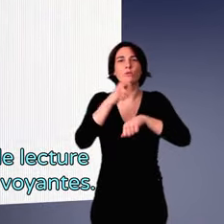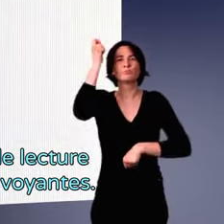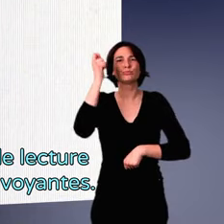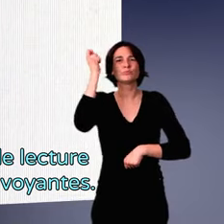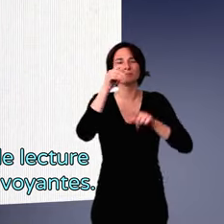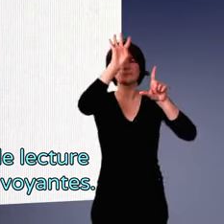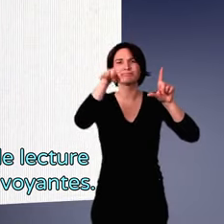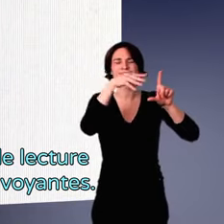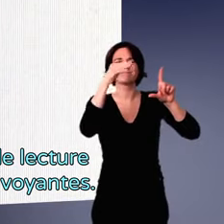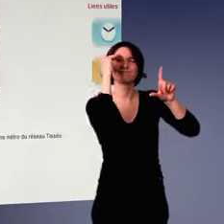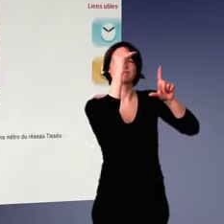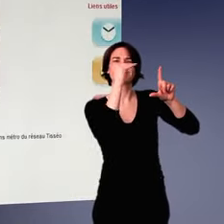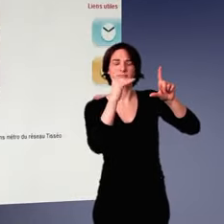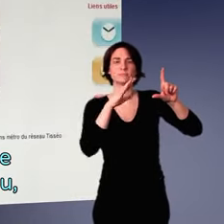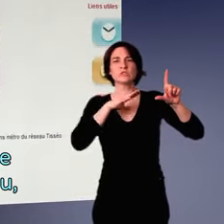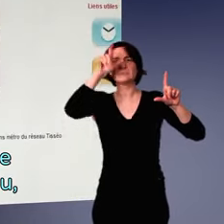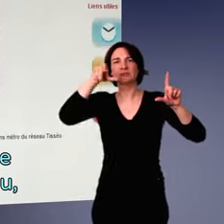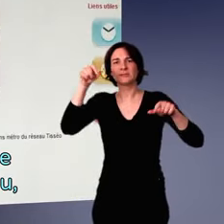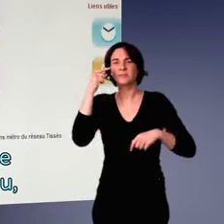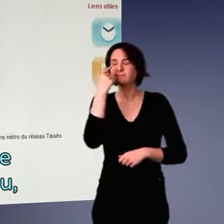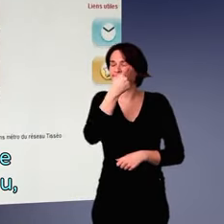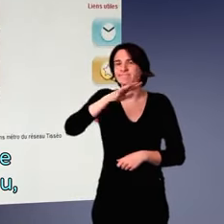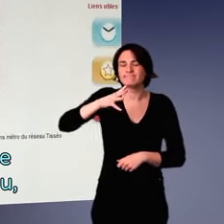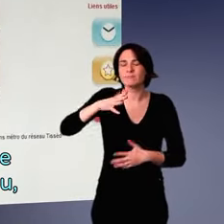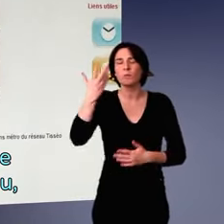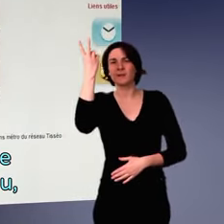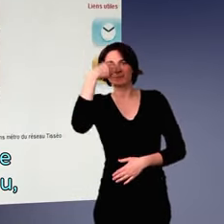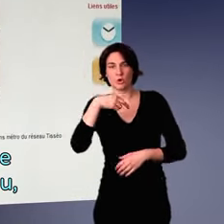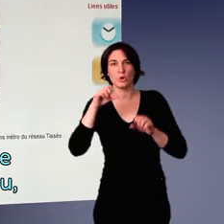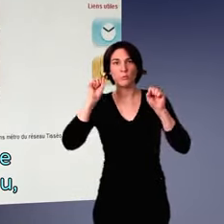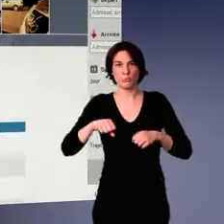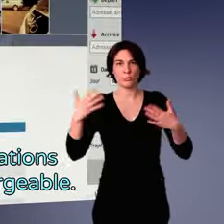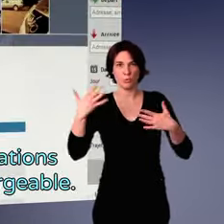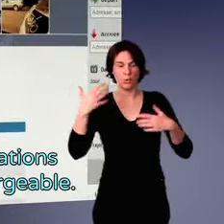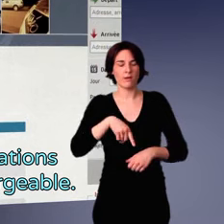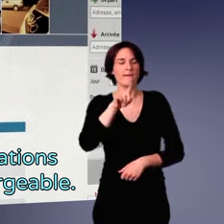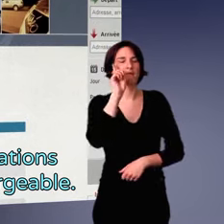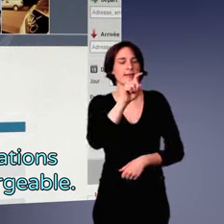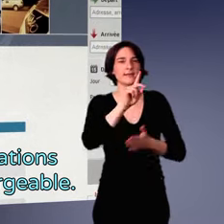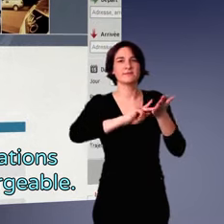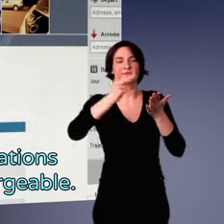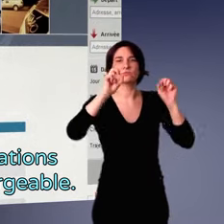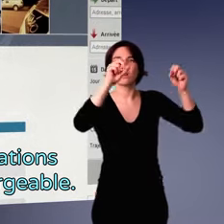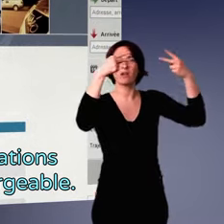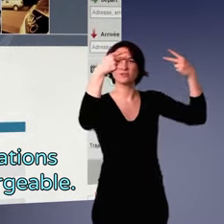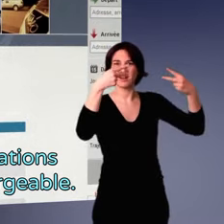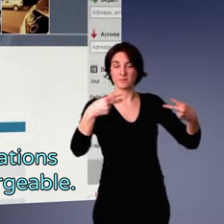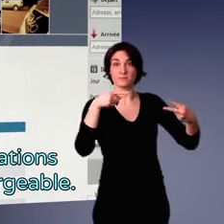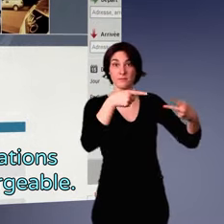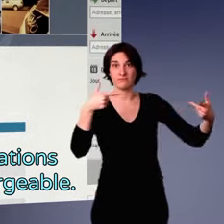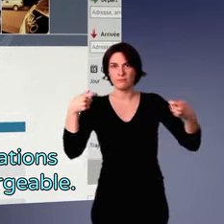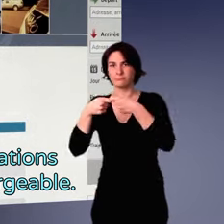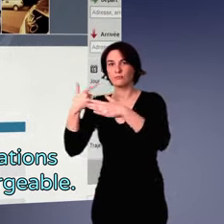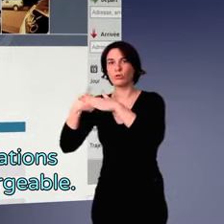personnes aveugles et malvoyantes et sur la page consacrée à l'accessibilité du réseau une audio description des stations métro